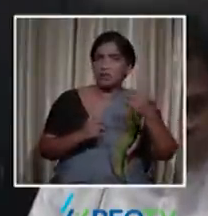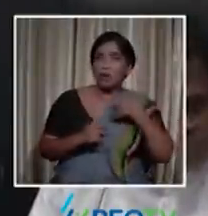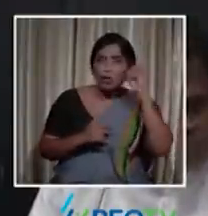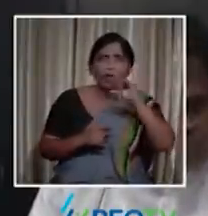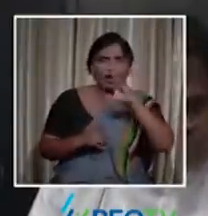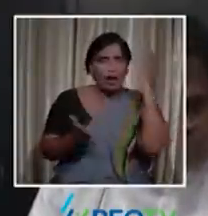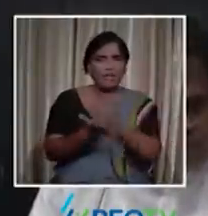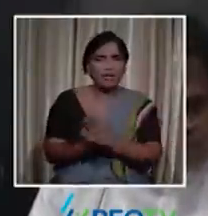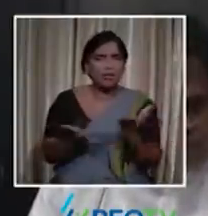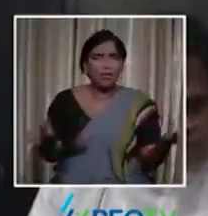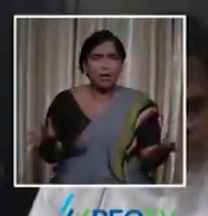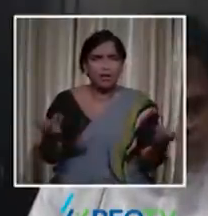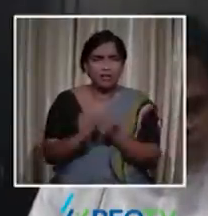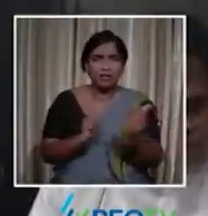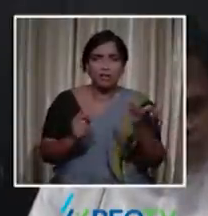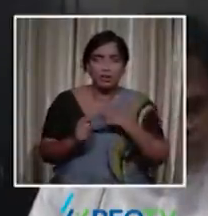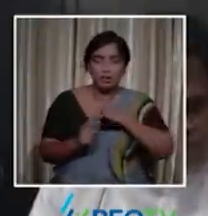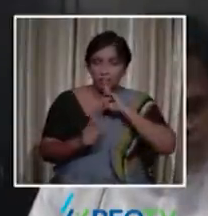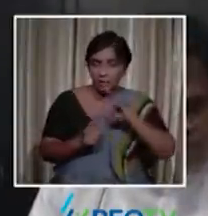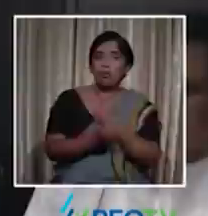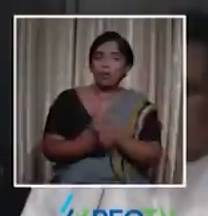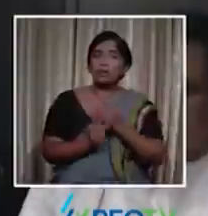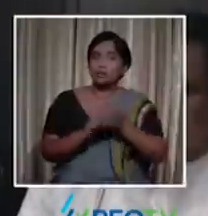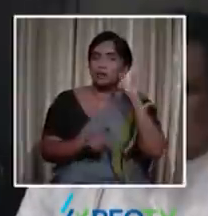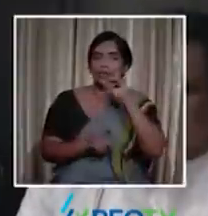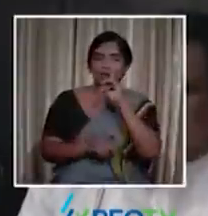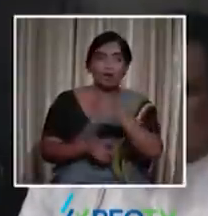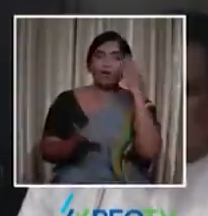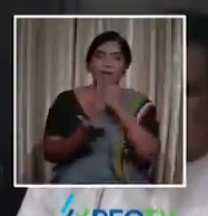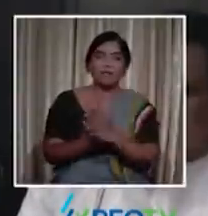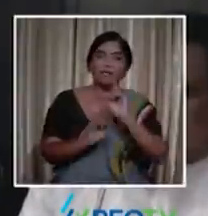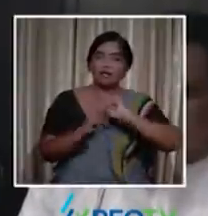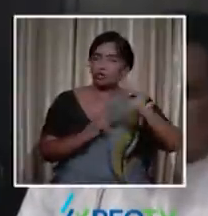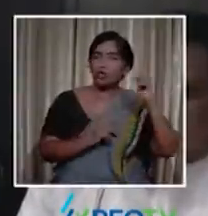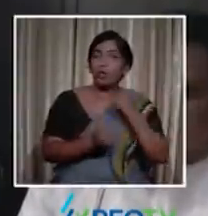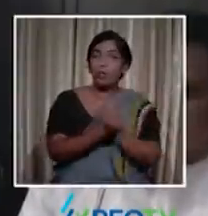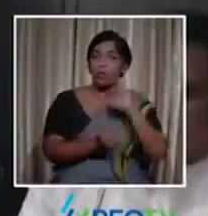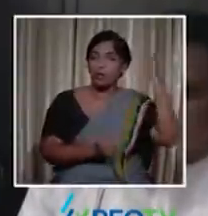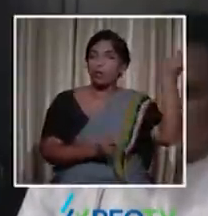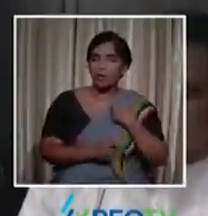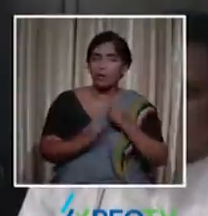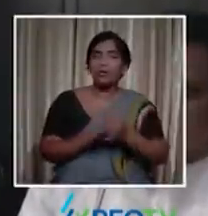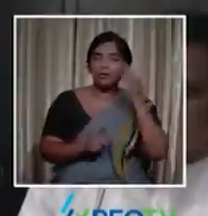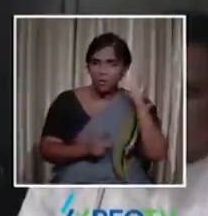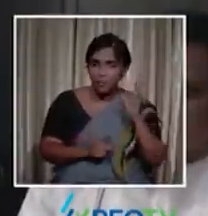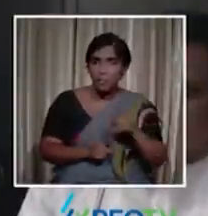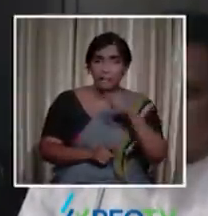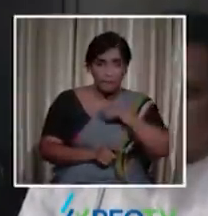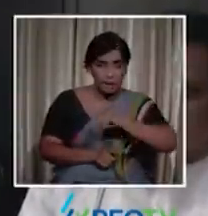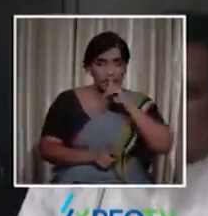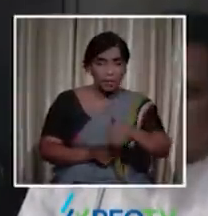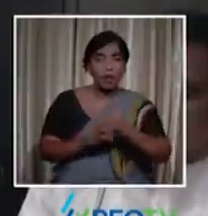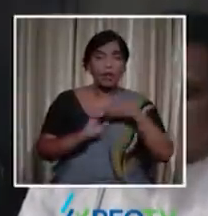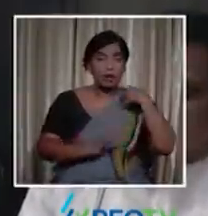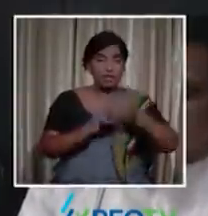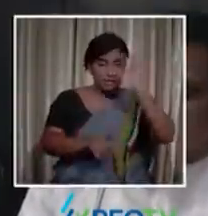මේක නවත්තන්න කියලා මොකද්ද මේක සිද්ධ වෙන්නේ කියලා අහුවට පස්සේ ඩීජි තෙන්නකොන් කිව්වා මේක නවත්තන්න එපා කියලා පොලිස්පතිතුමා කිව්වයි කියලා ජනාධිපතිතුමා කිව්වා තමුසෙට මම කිව්වා රටේ